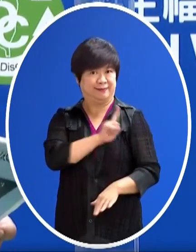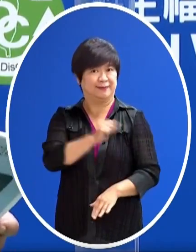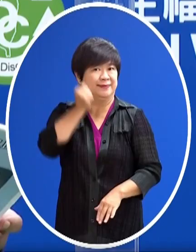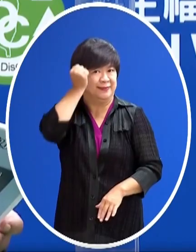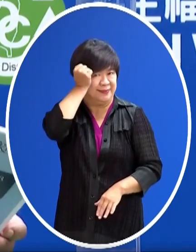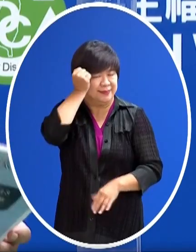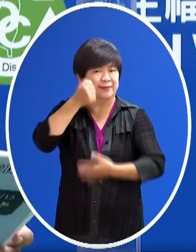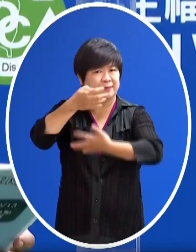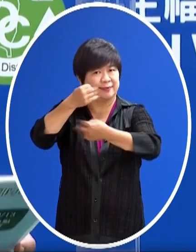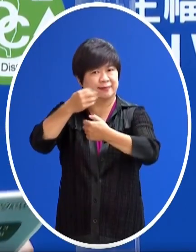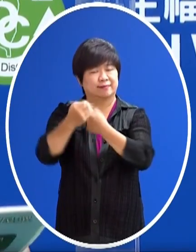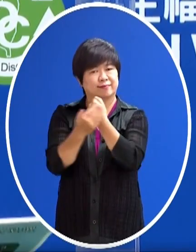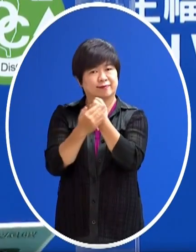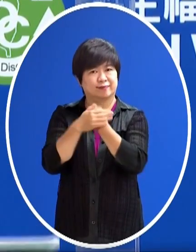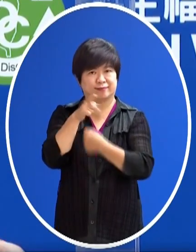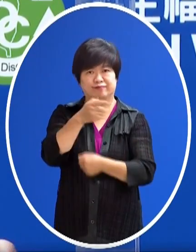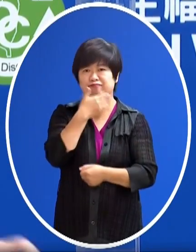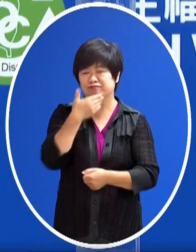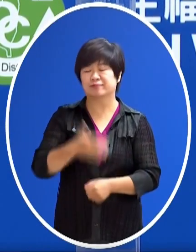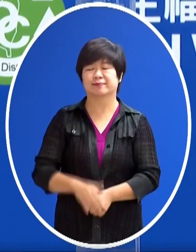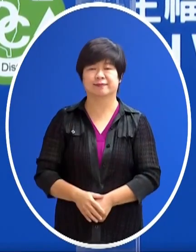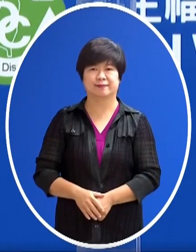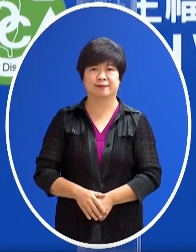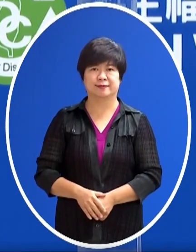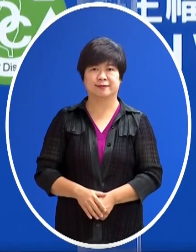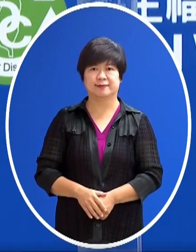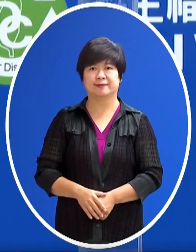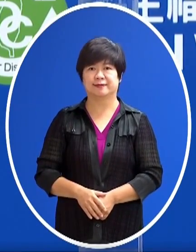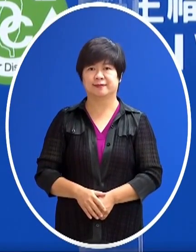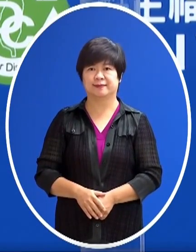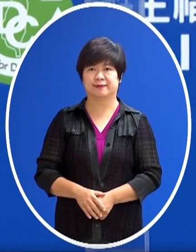那能够保障自己的权益。